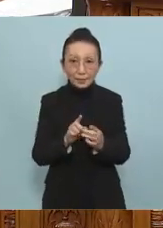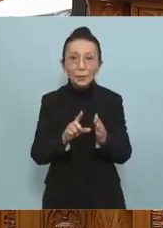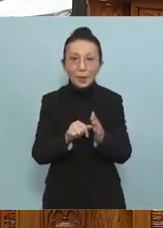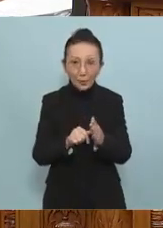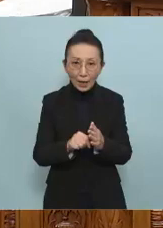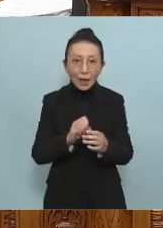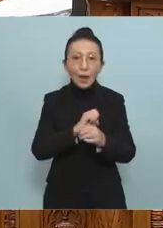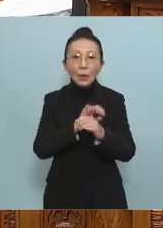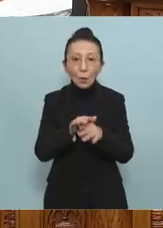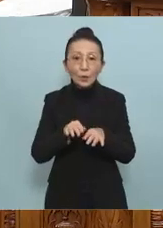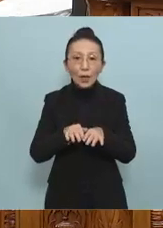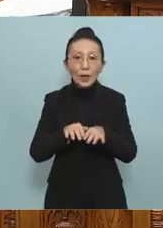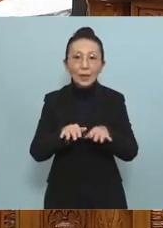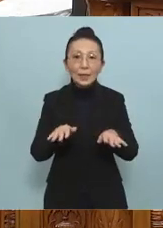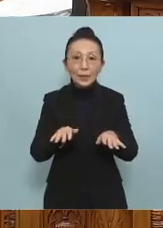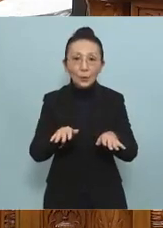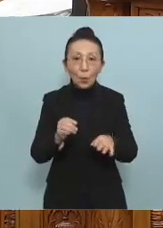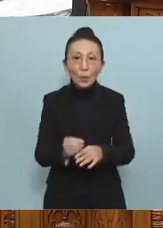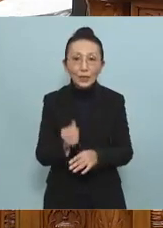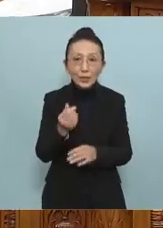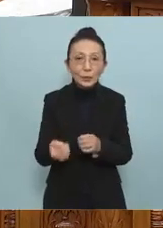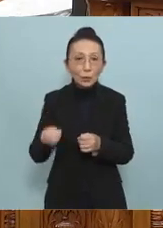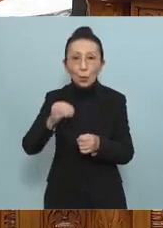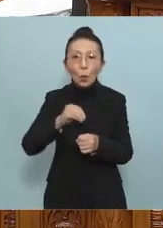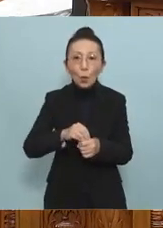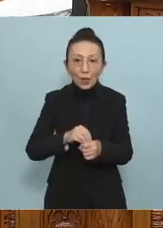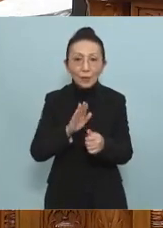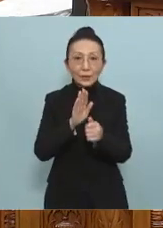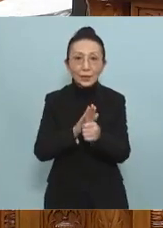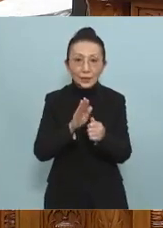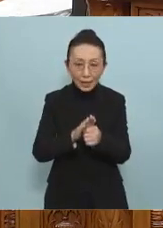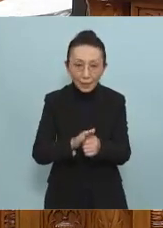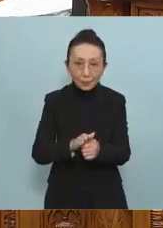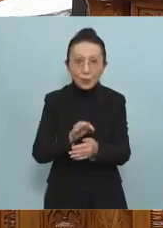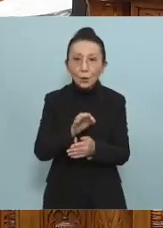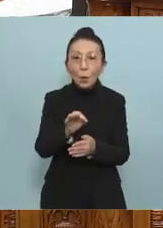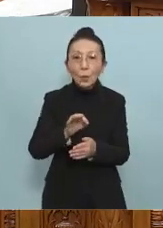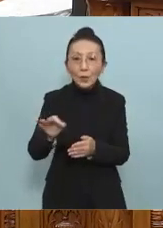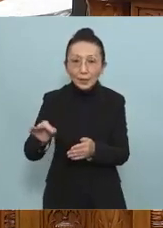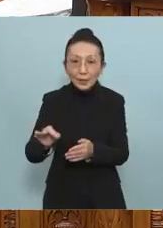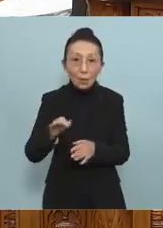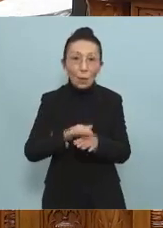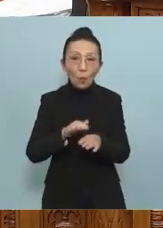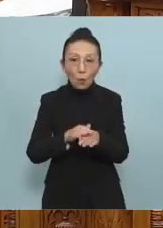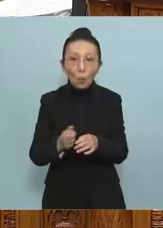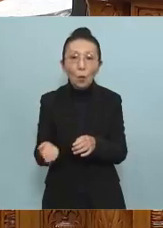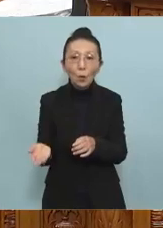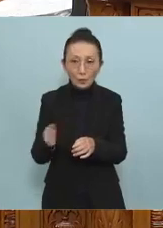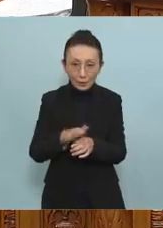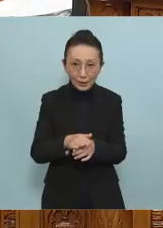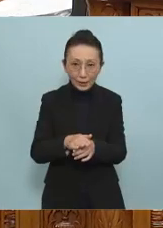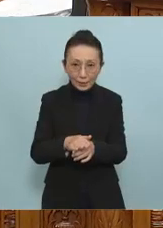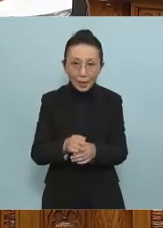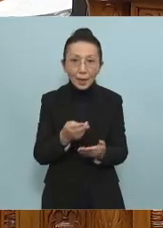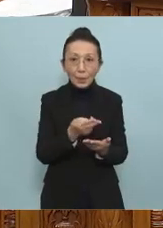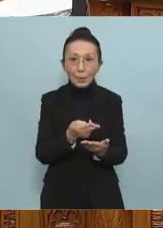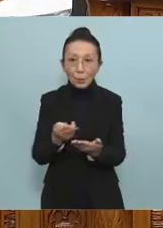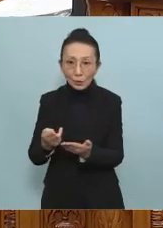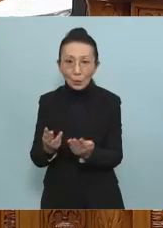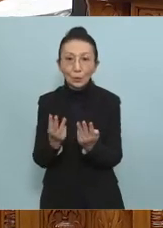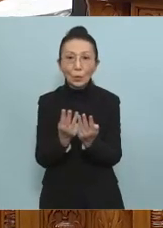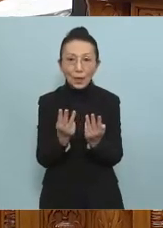ス感染症緊急包括支援交付金等により病床の確保患者の受け入